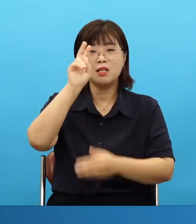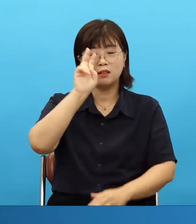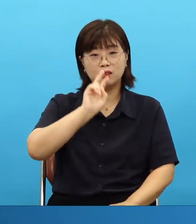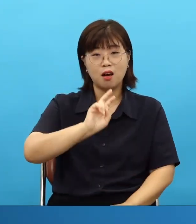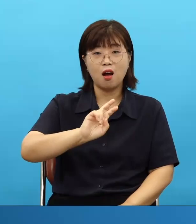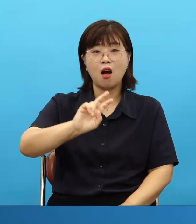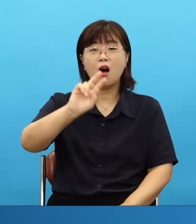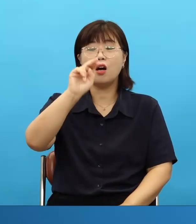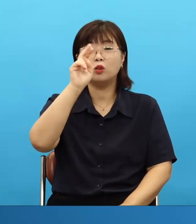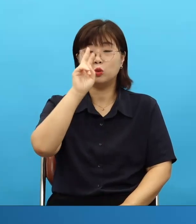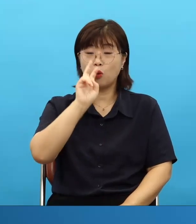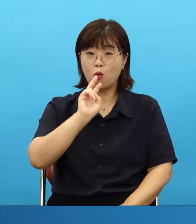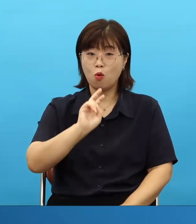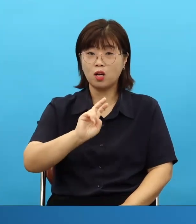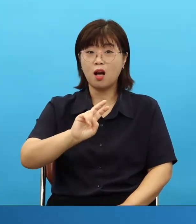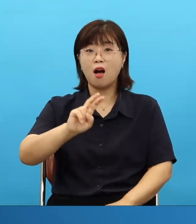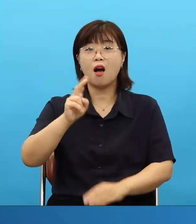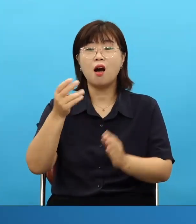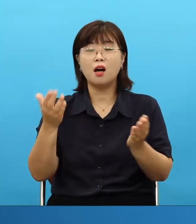주님을